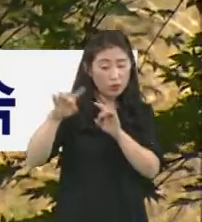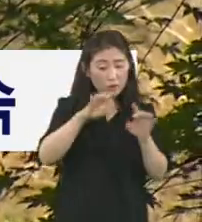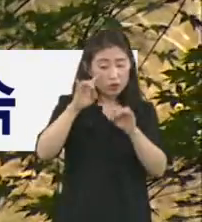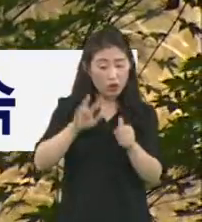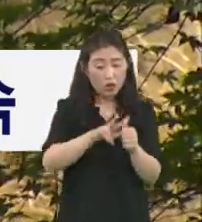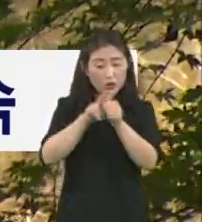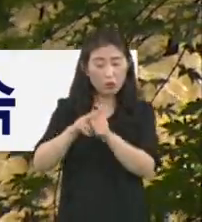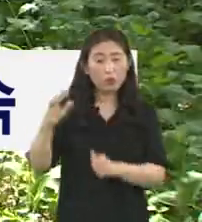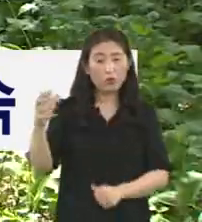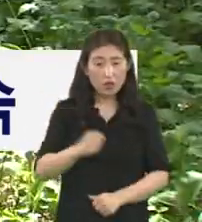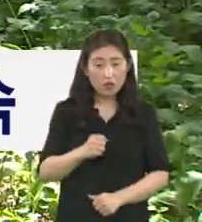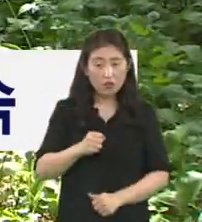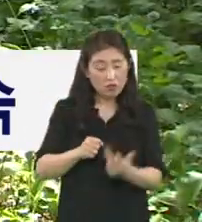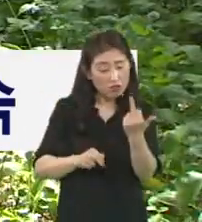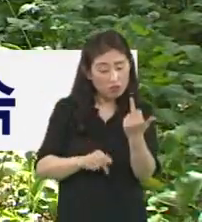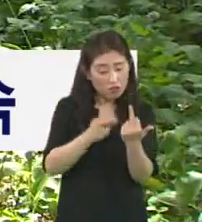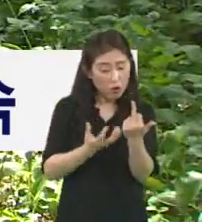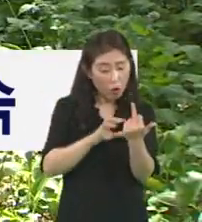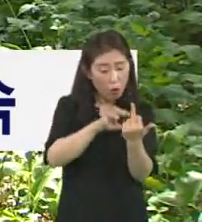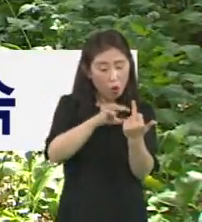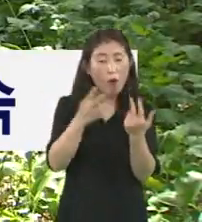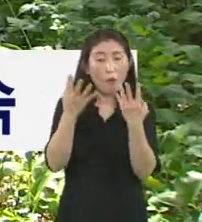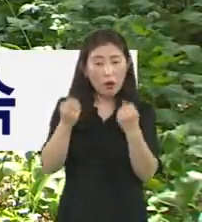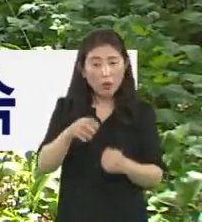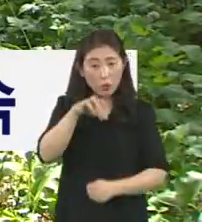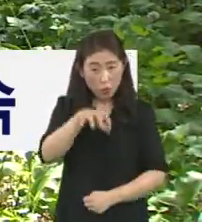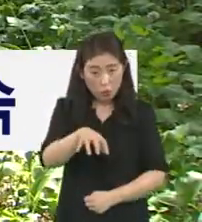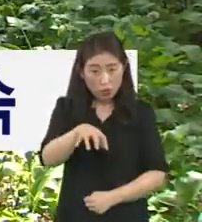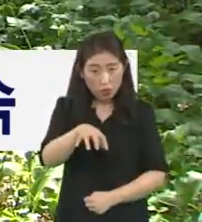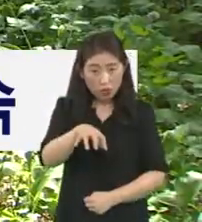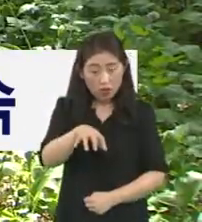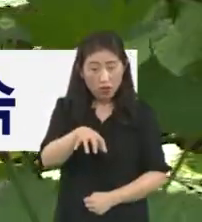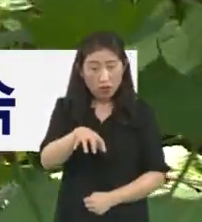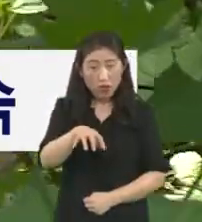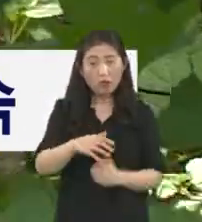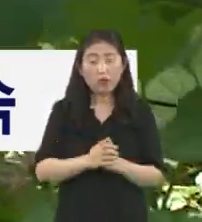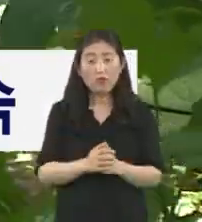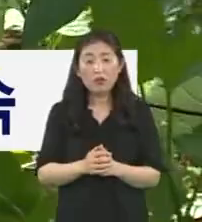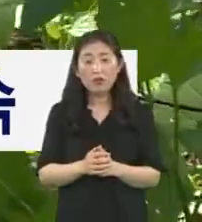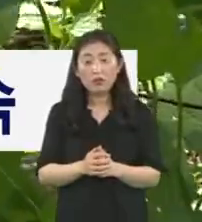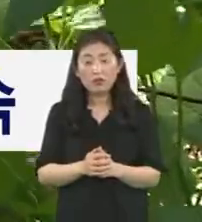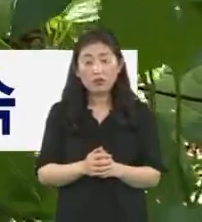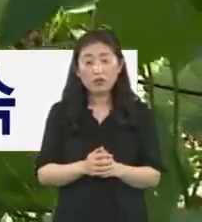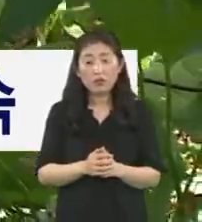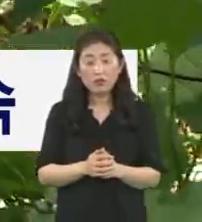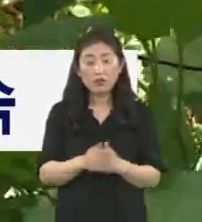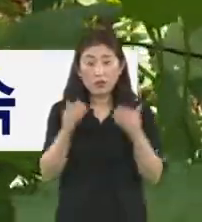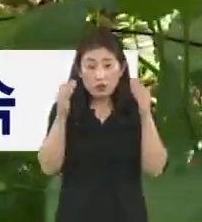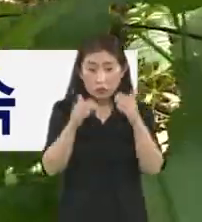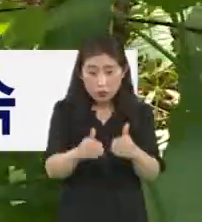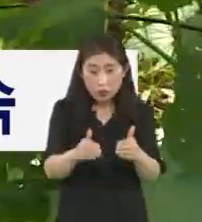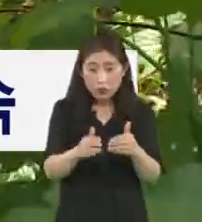데이터를 기반으로 한 지역별 유동인구 데이터를 분석해서 봄철 유동인구가 많은 구역을